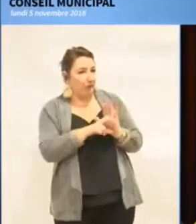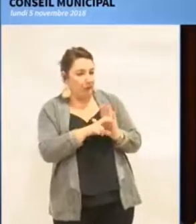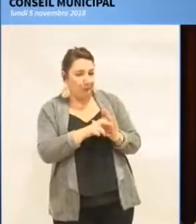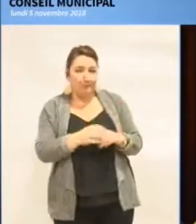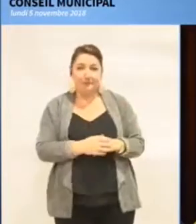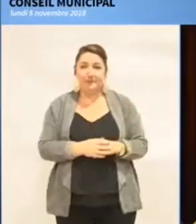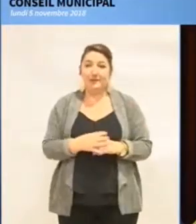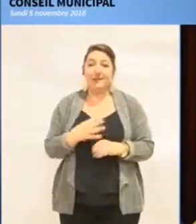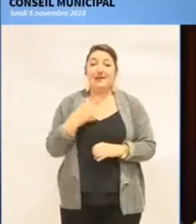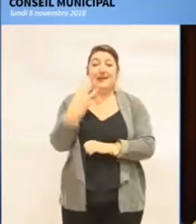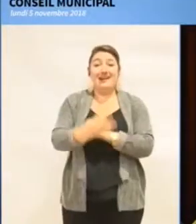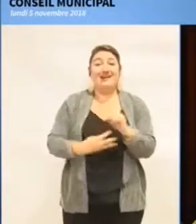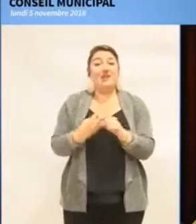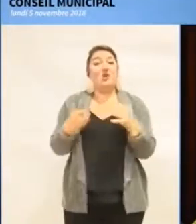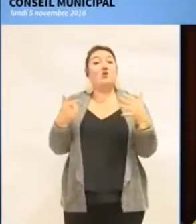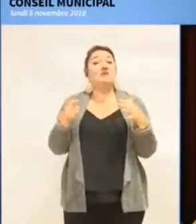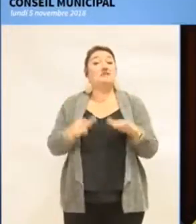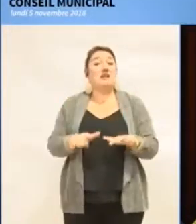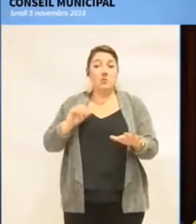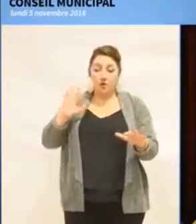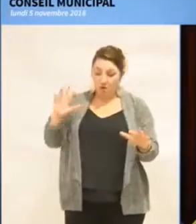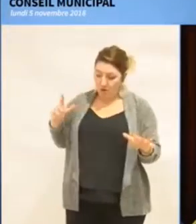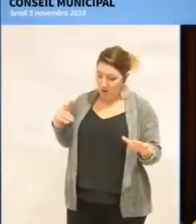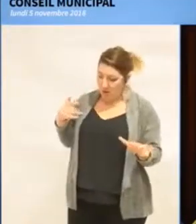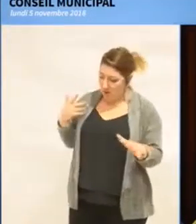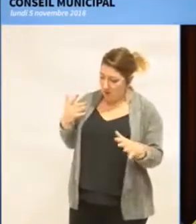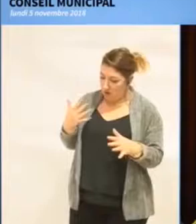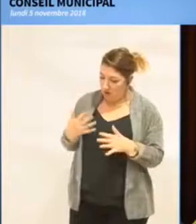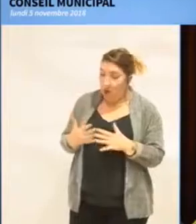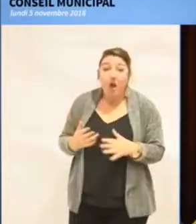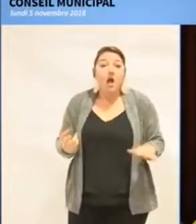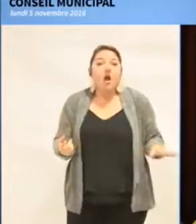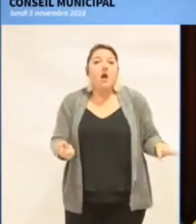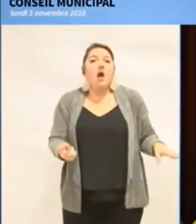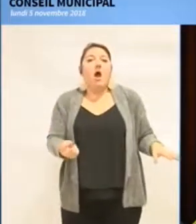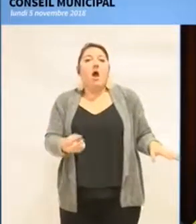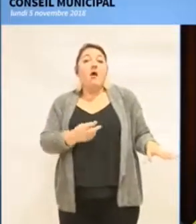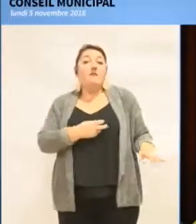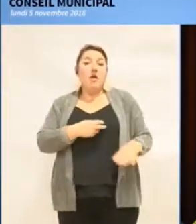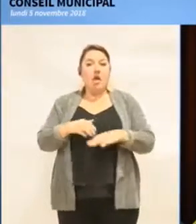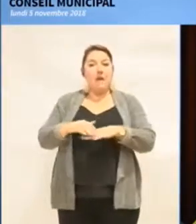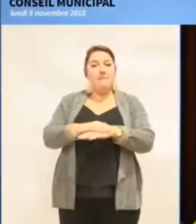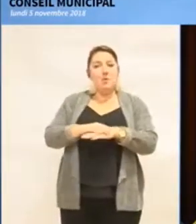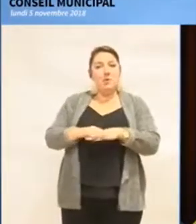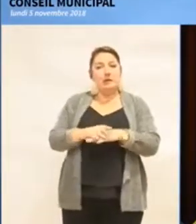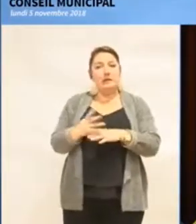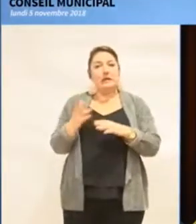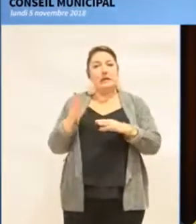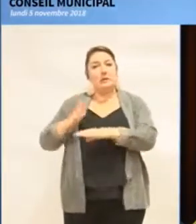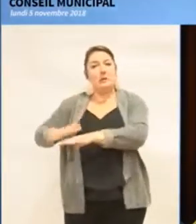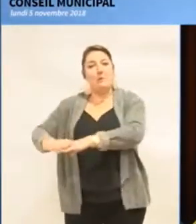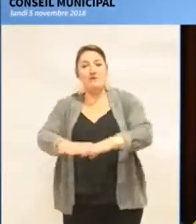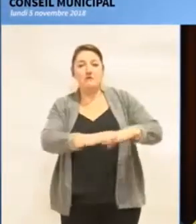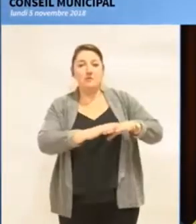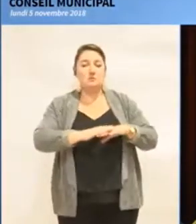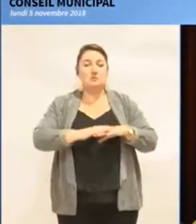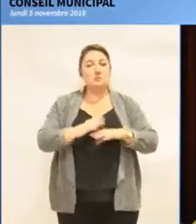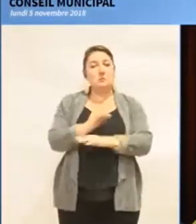notre Assemblée, pour que nous puissions débattre de la politique de prévention et sécurité de la ville sur la base d'une